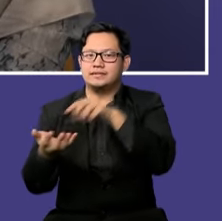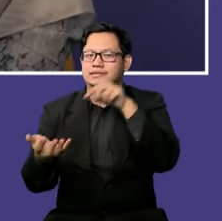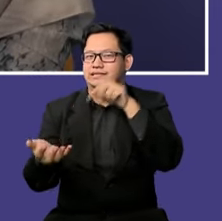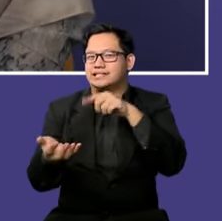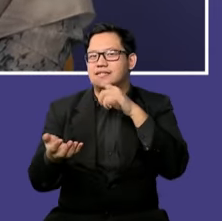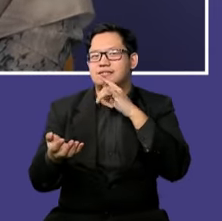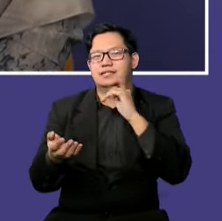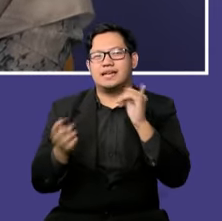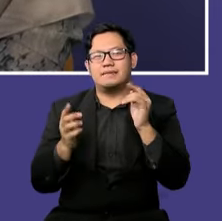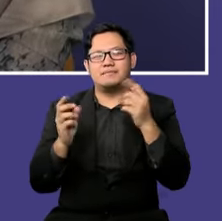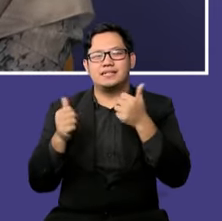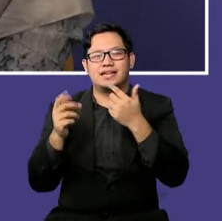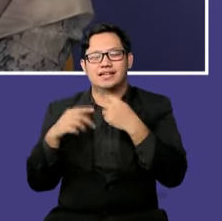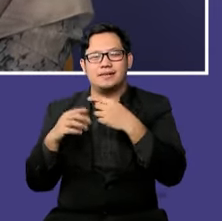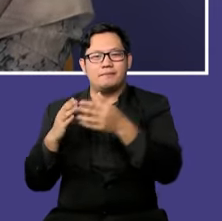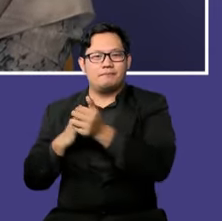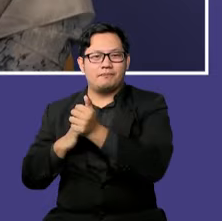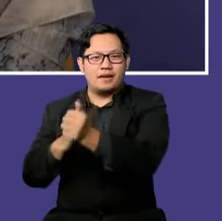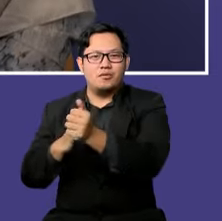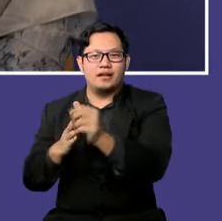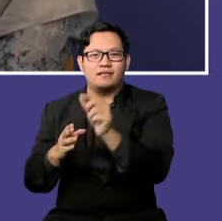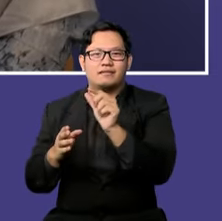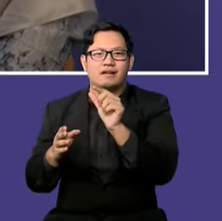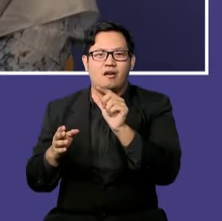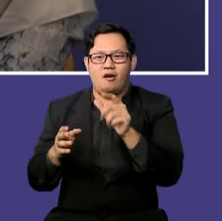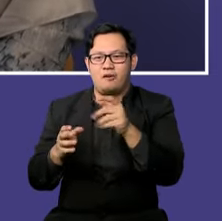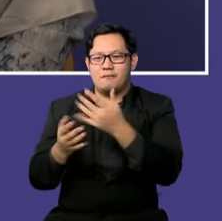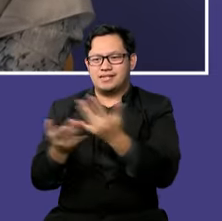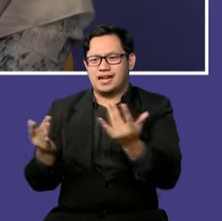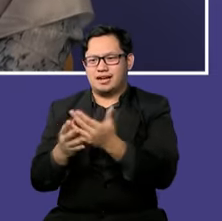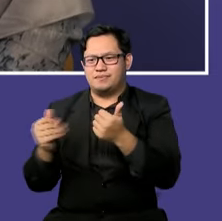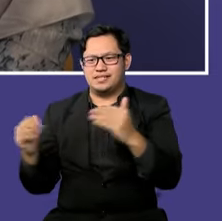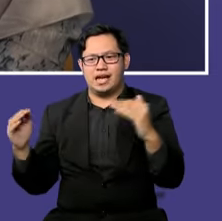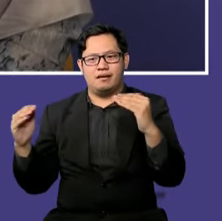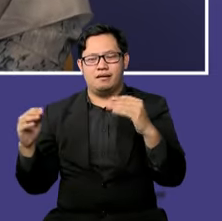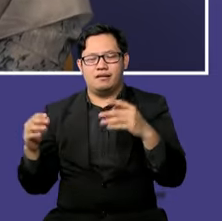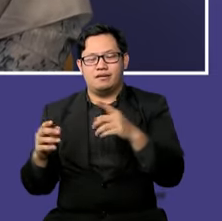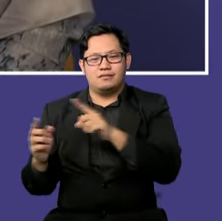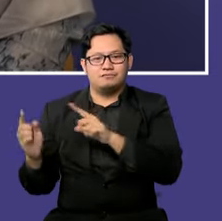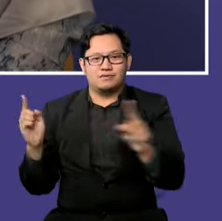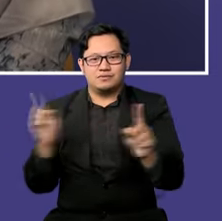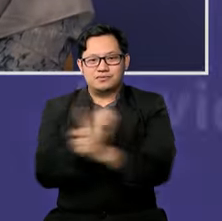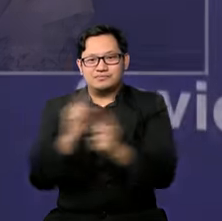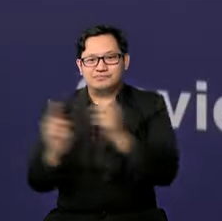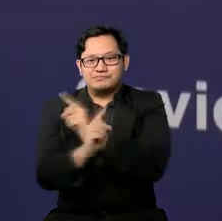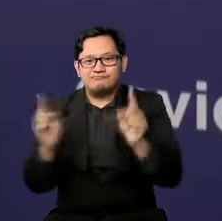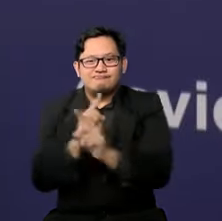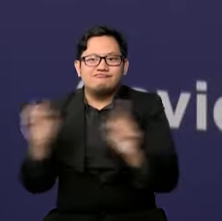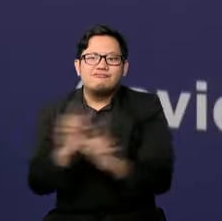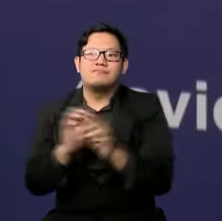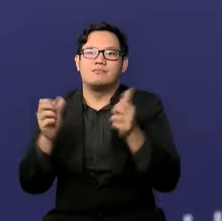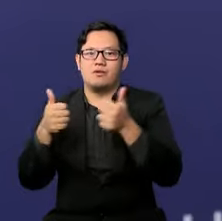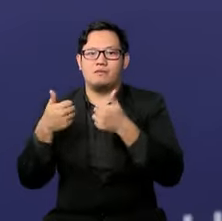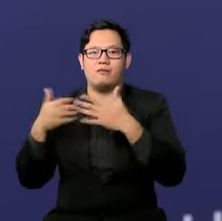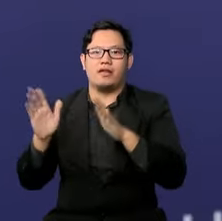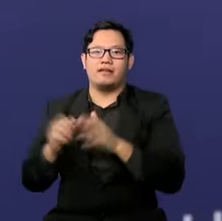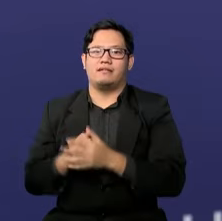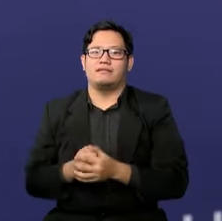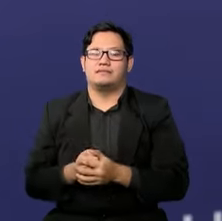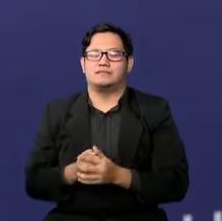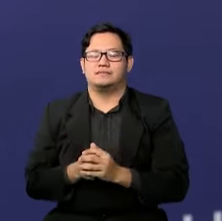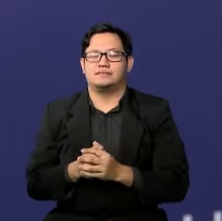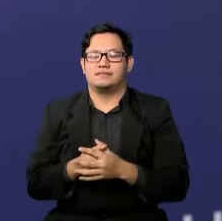ingin menambah tinggi mobilitasnya Oke saya tambahkan barangkali mungkin dikasih sulap-sulapan angkanya begitu barangkali